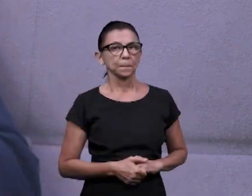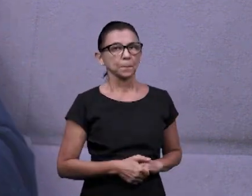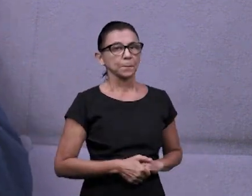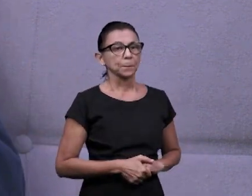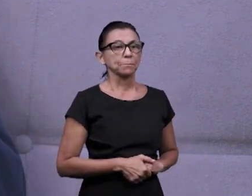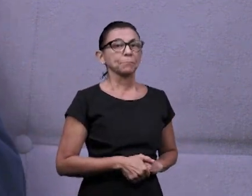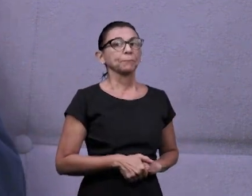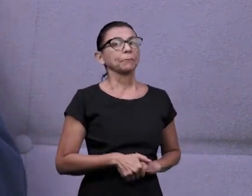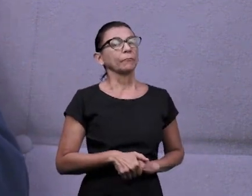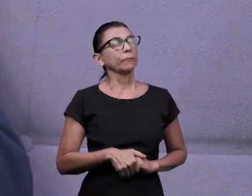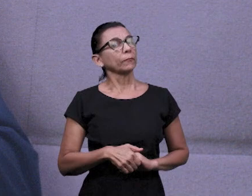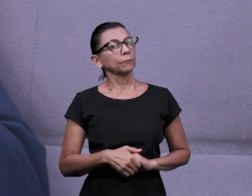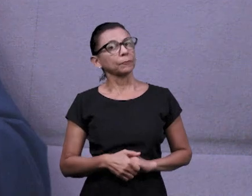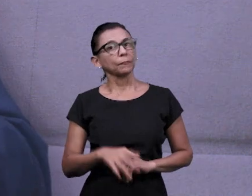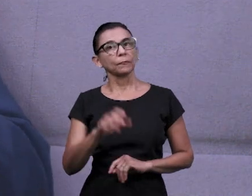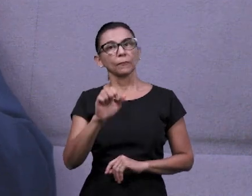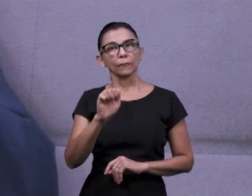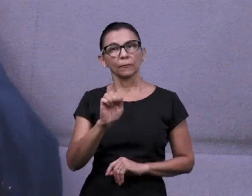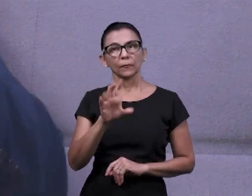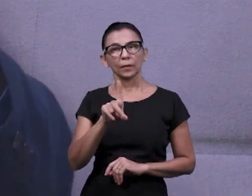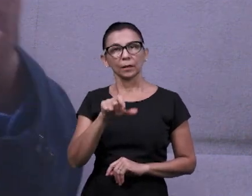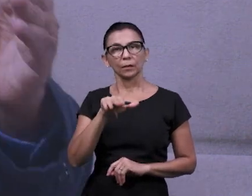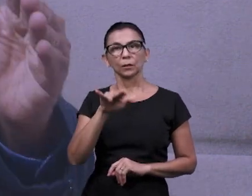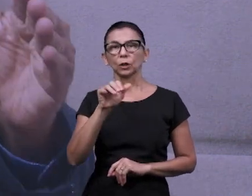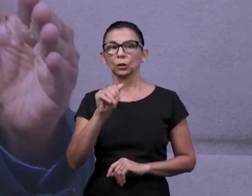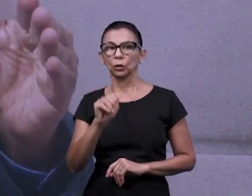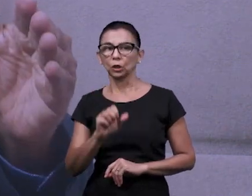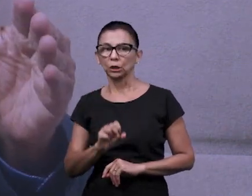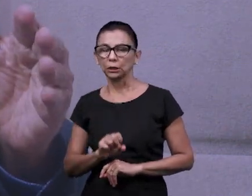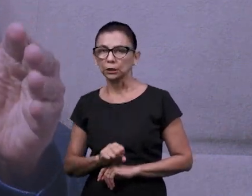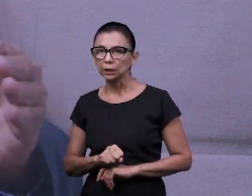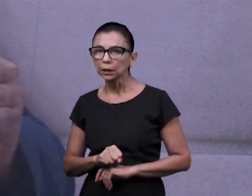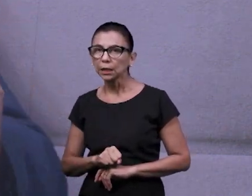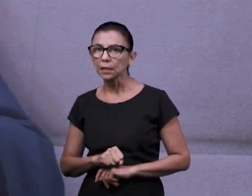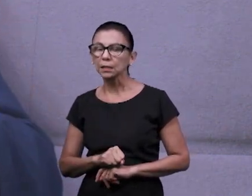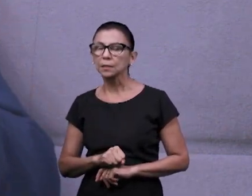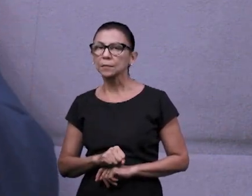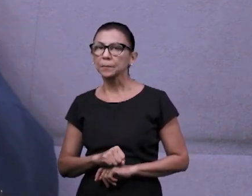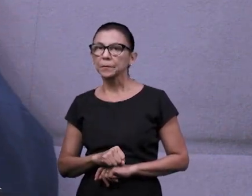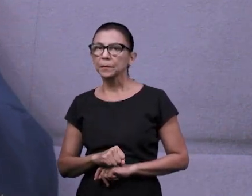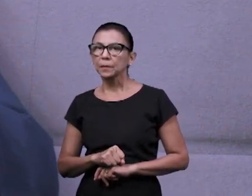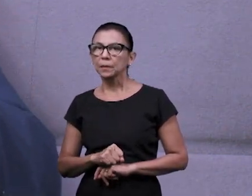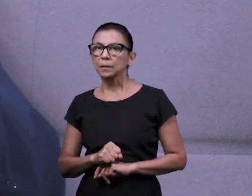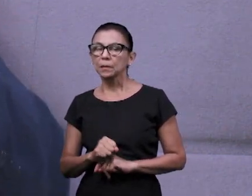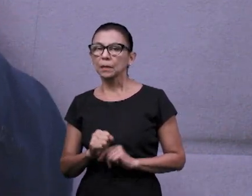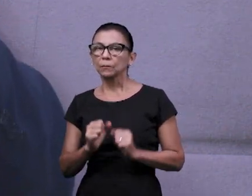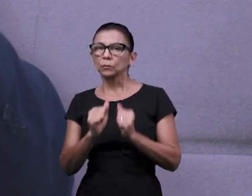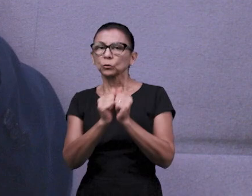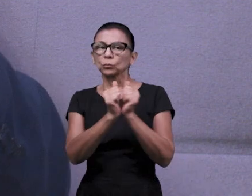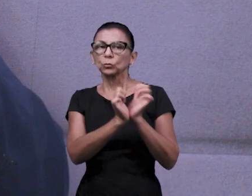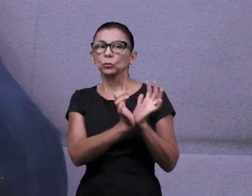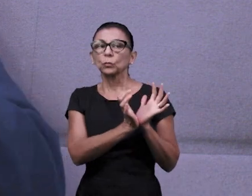compté avec d'autres aussi qui voulaient haïr le roi David. Et dans ce cas,